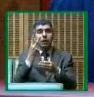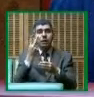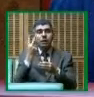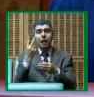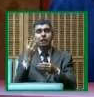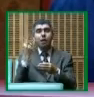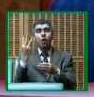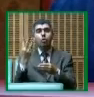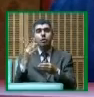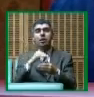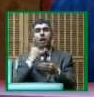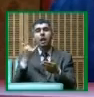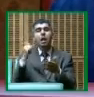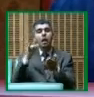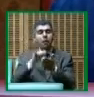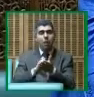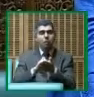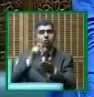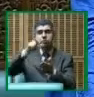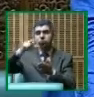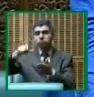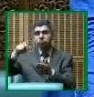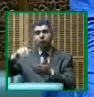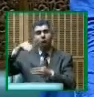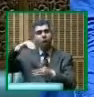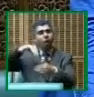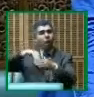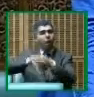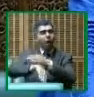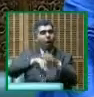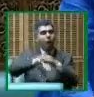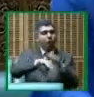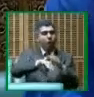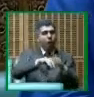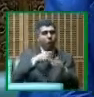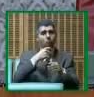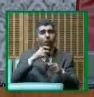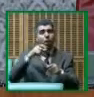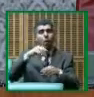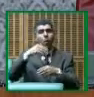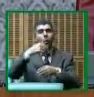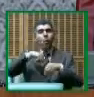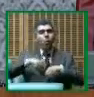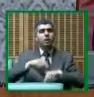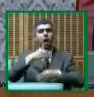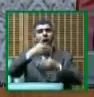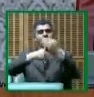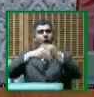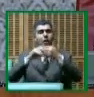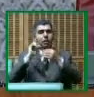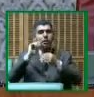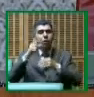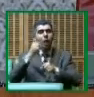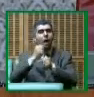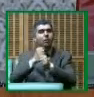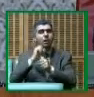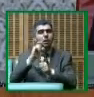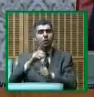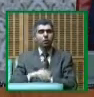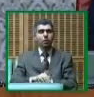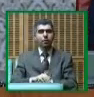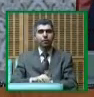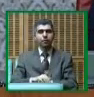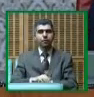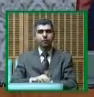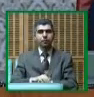الأولى 23/1، ومازال الإخوان والأخوات داخل الإنقاذ، ما فعلت الوزارة. وشكرا. شكرا للسيد المستشار،